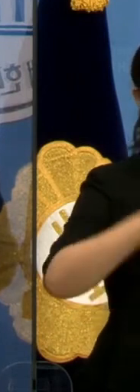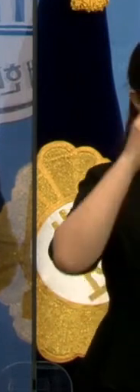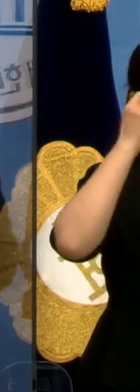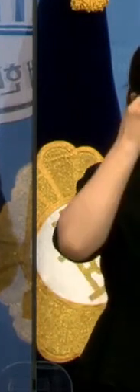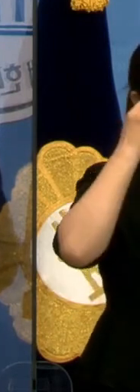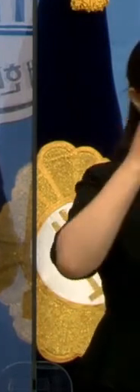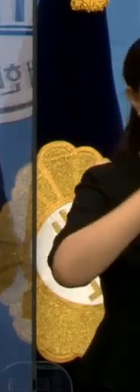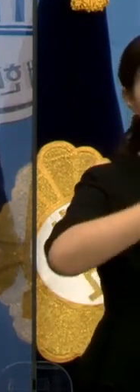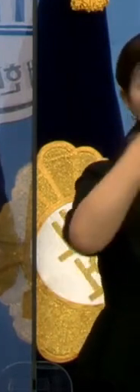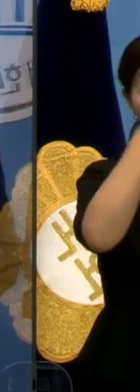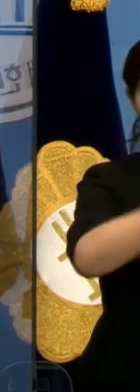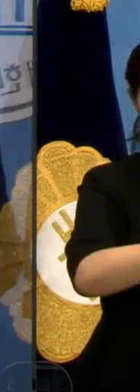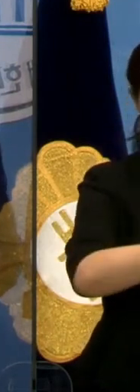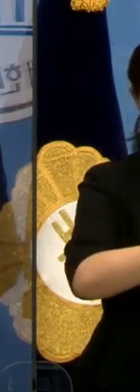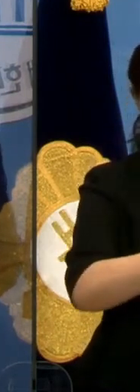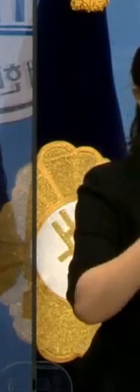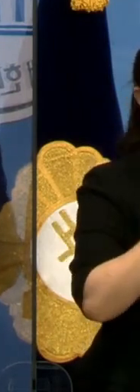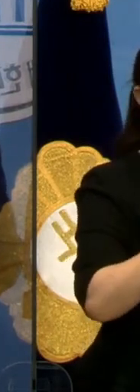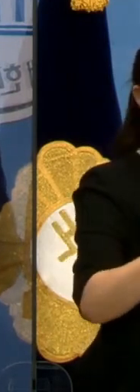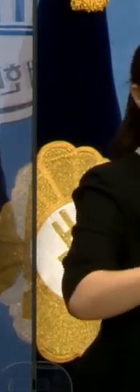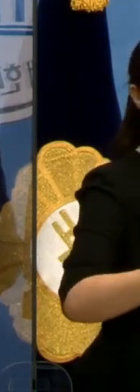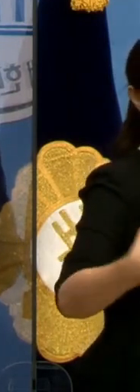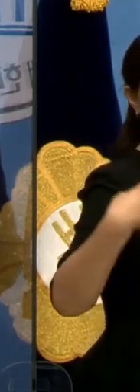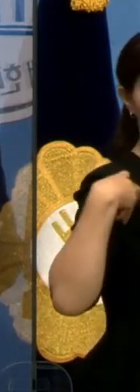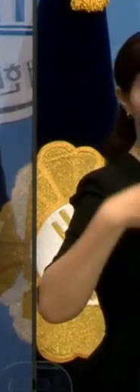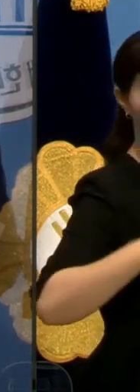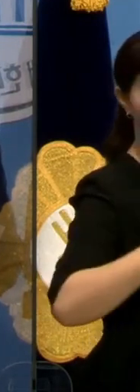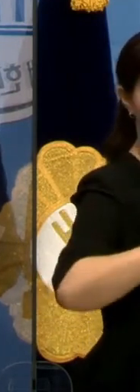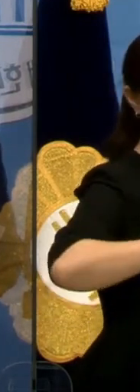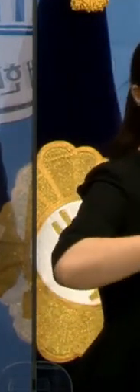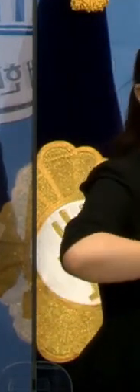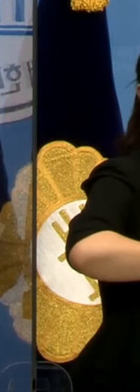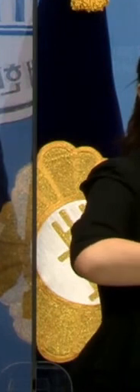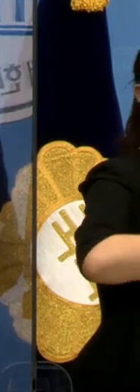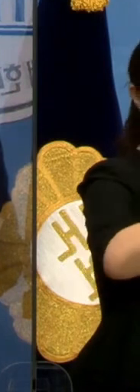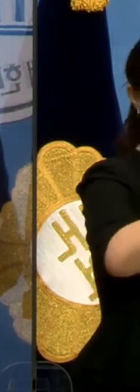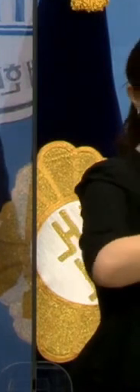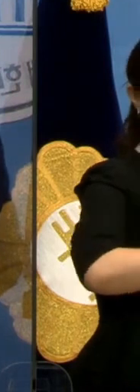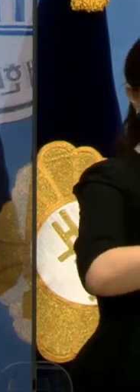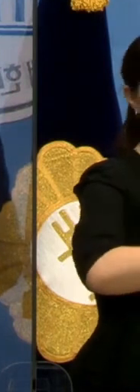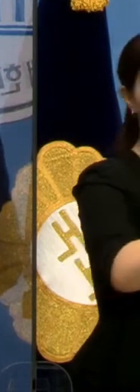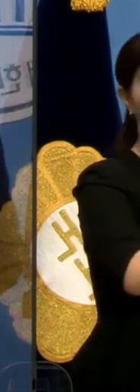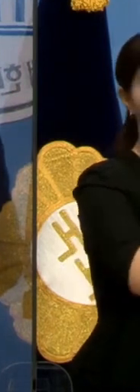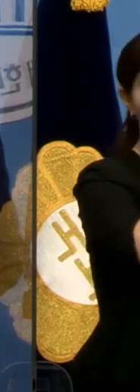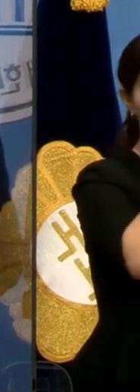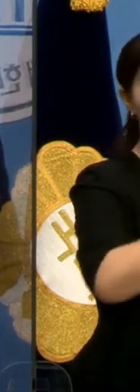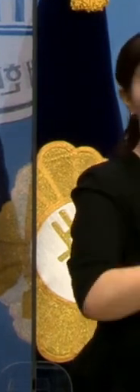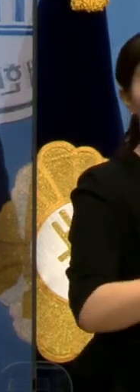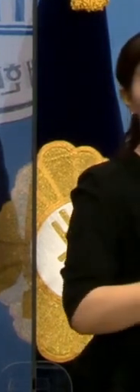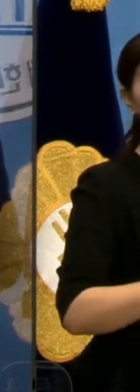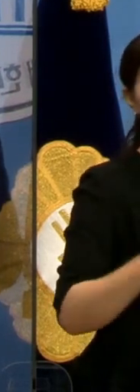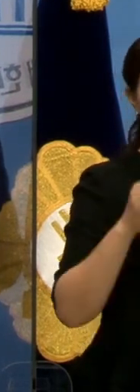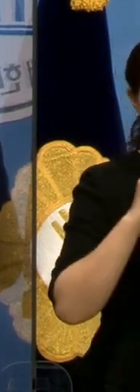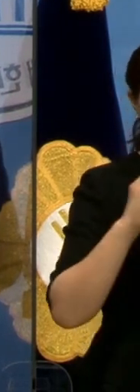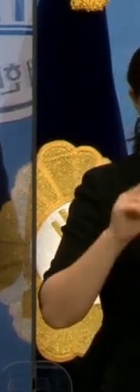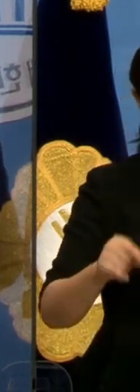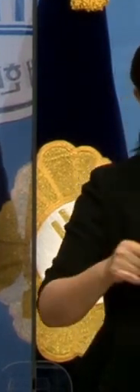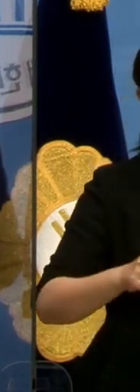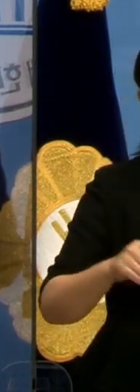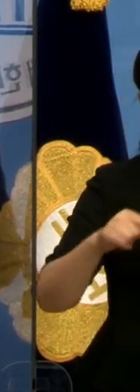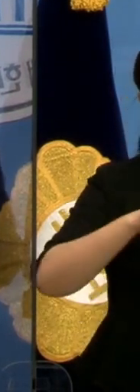소유에 부담금을 부과하고 개발 이익 환수를 강화하며 유휴 토지에 가산세를